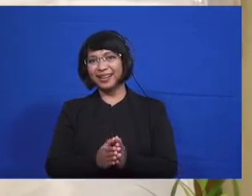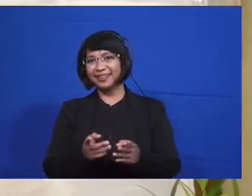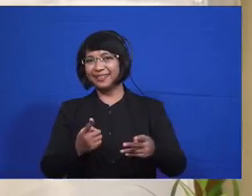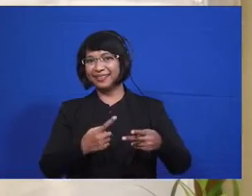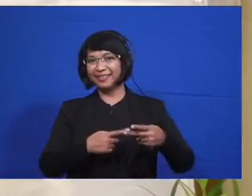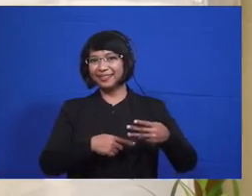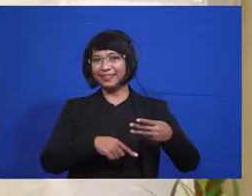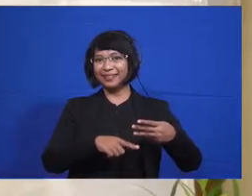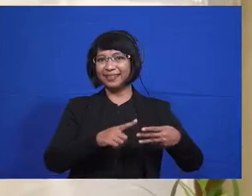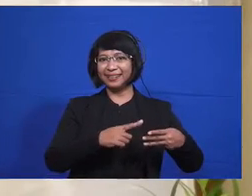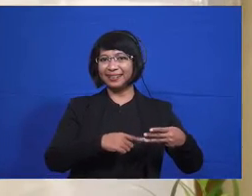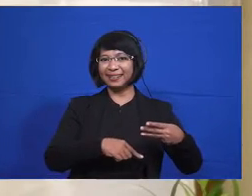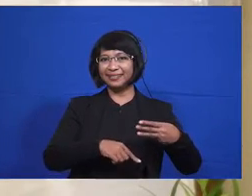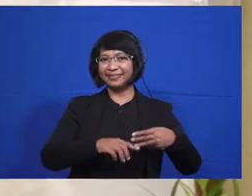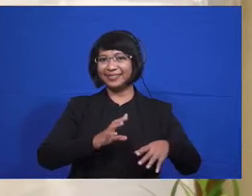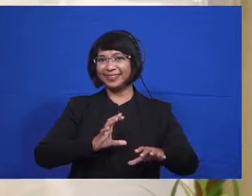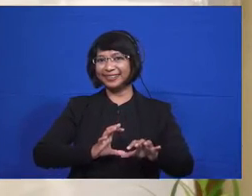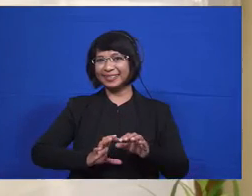mana